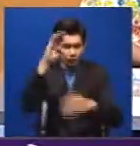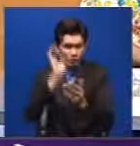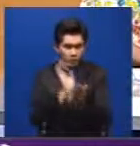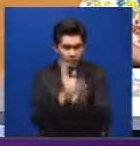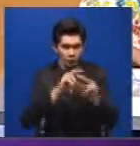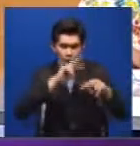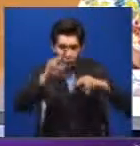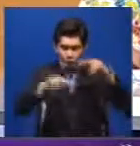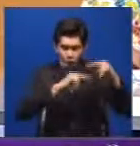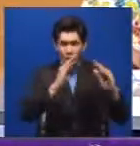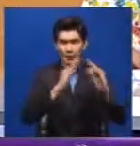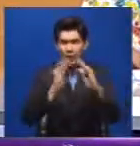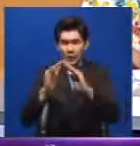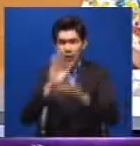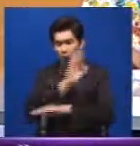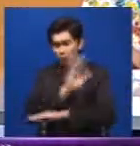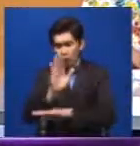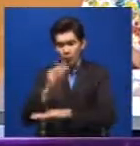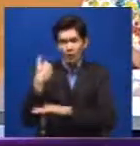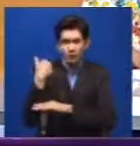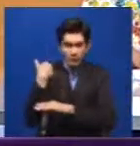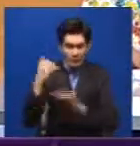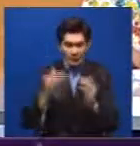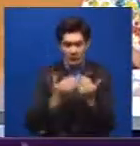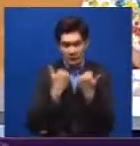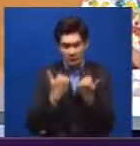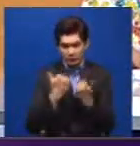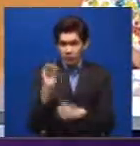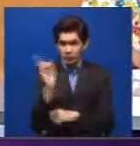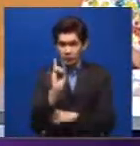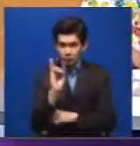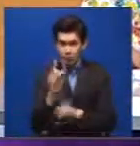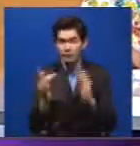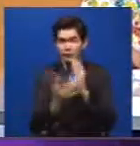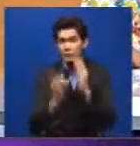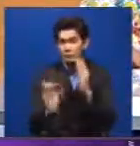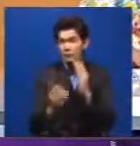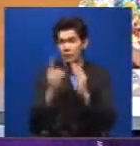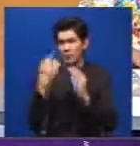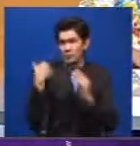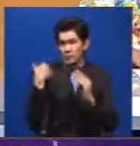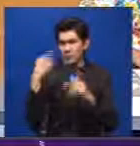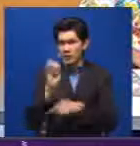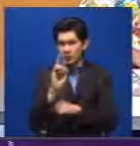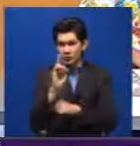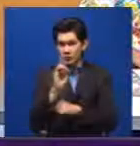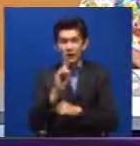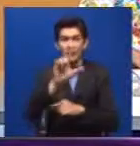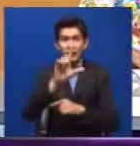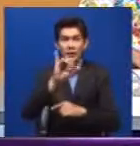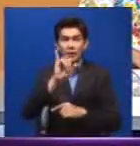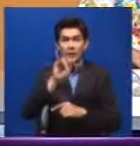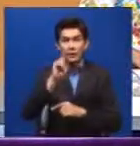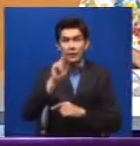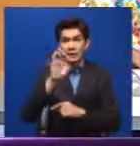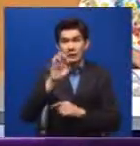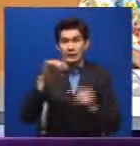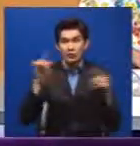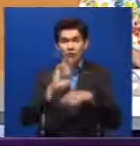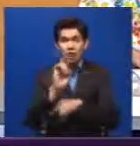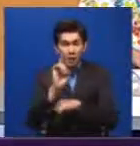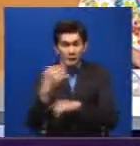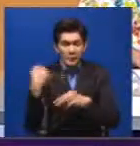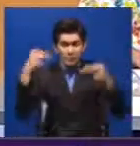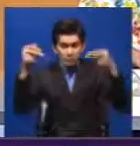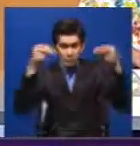แลบ้านเรือนของพี่น้องประชาชนที่เข้าร่วมโครงการแล้วก็ยังมีการนำเทคโนโลยีใหม่ๆค่ะแอปพลิเคชัน LINE เชื่อมต่อกับกล้องวงจรปิ